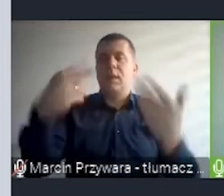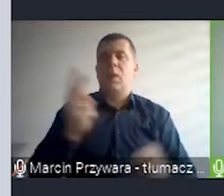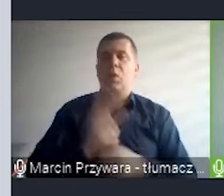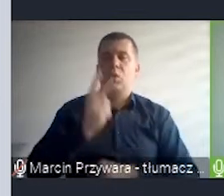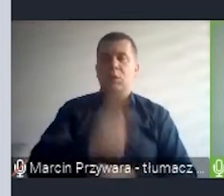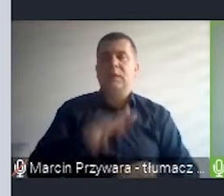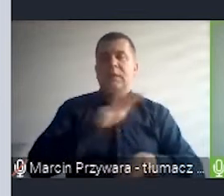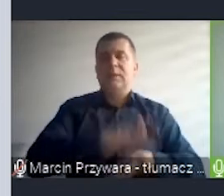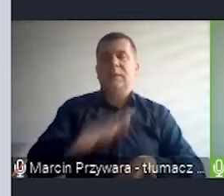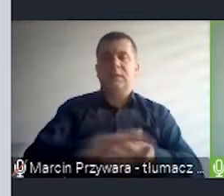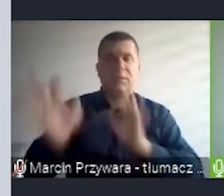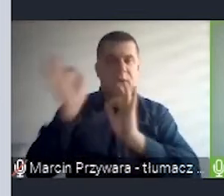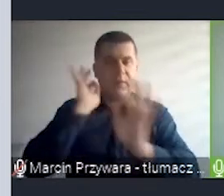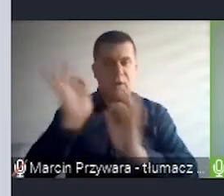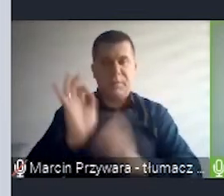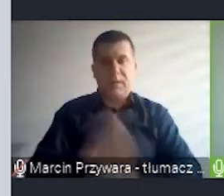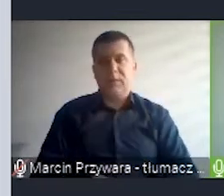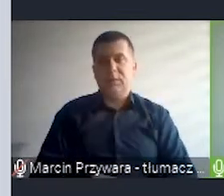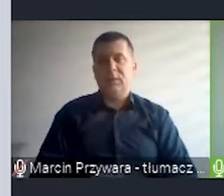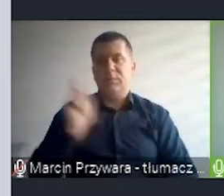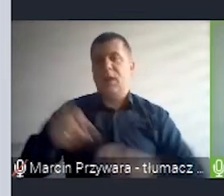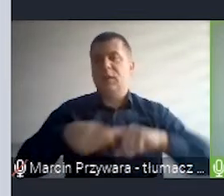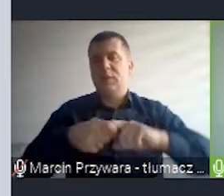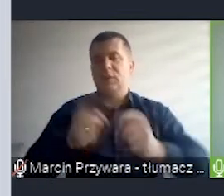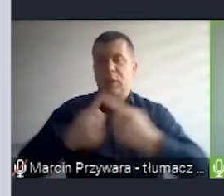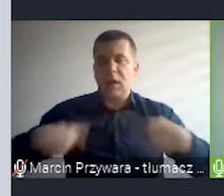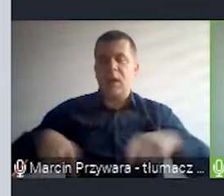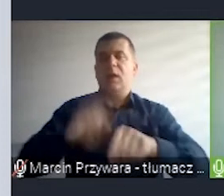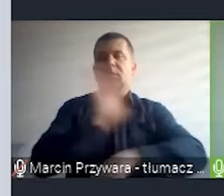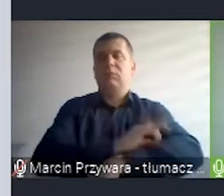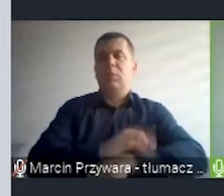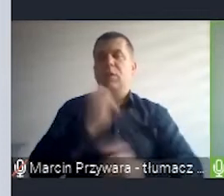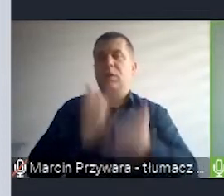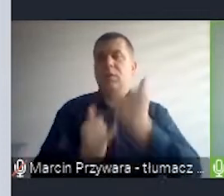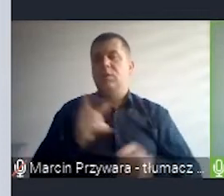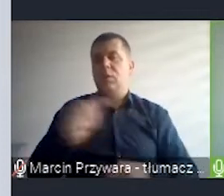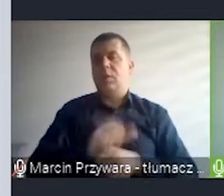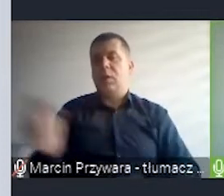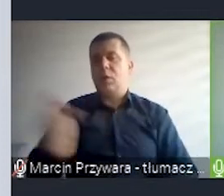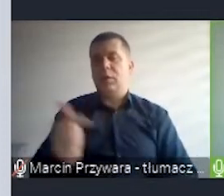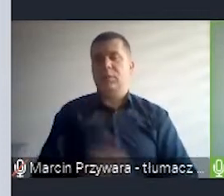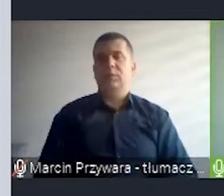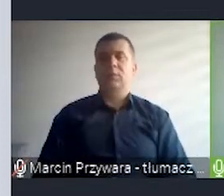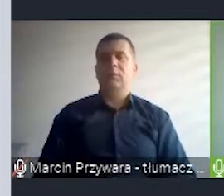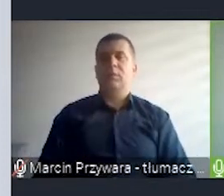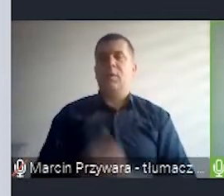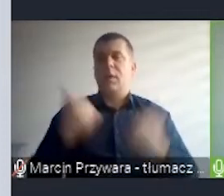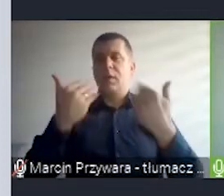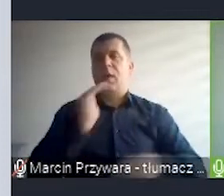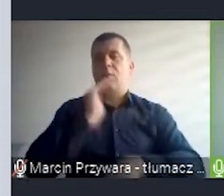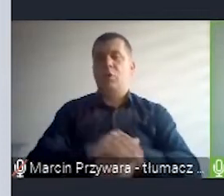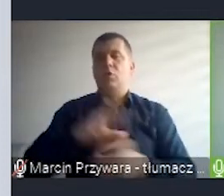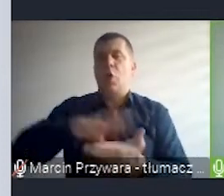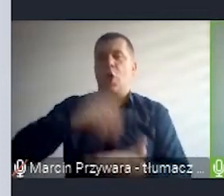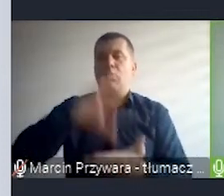udostępnić systemy informatyczne związane z realizacją projektu, jeśli jest to konieczne, umożliwić